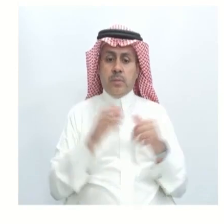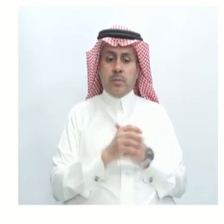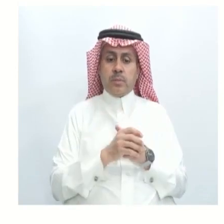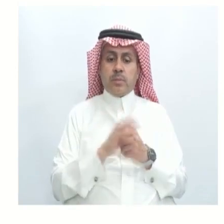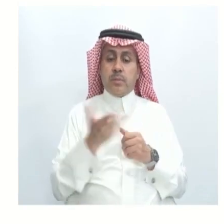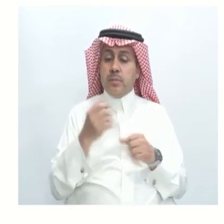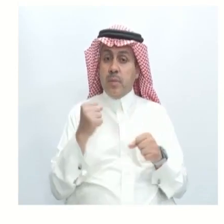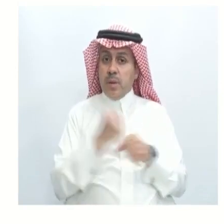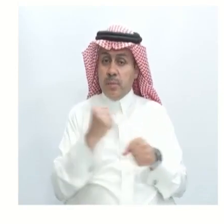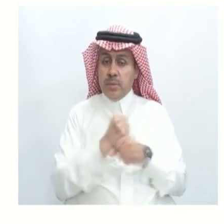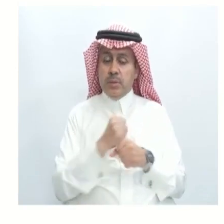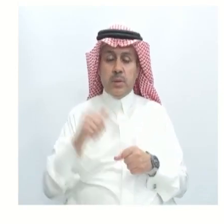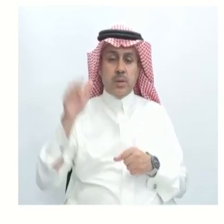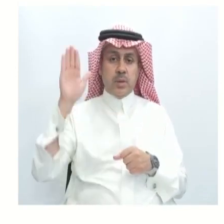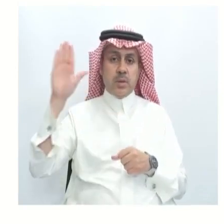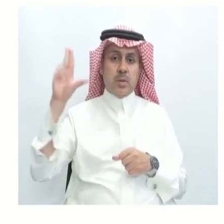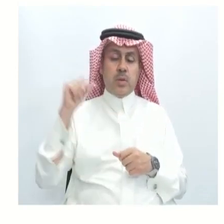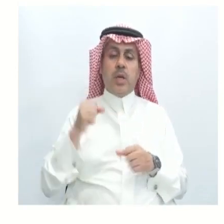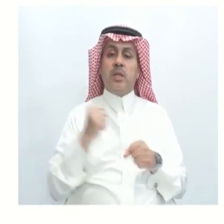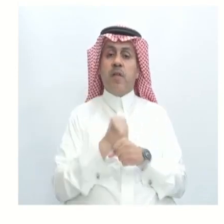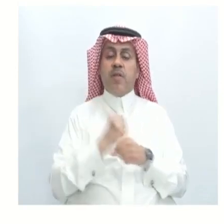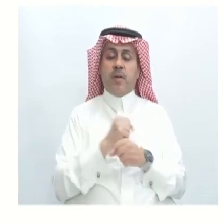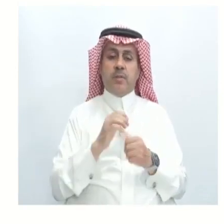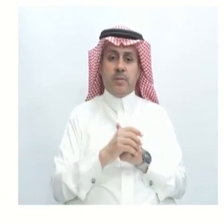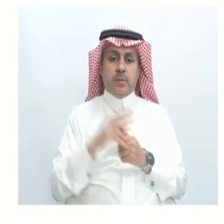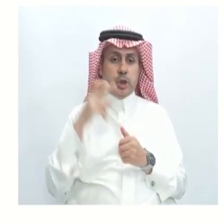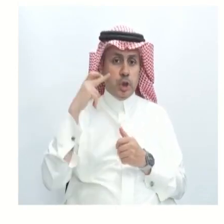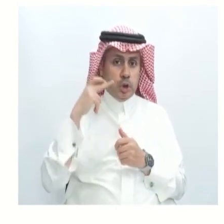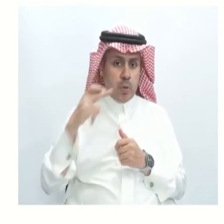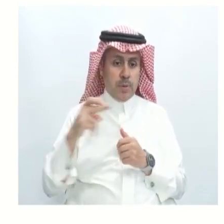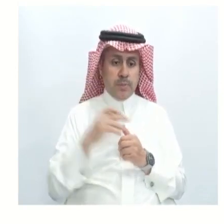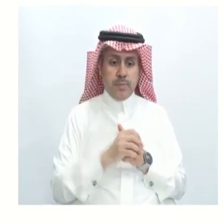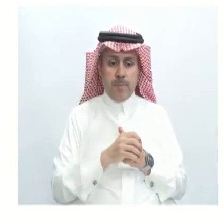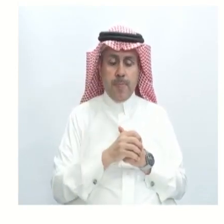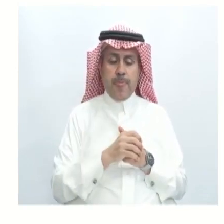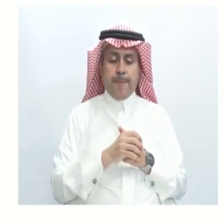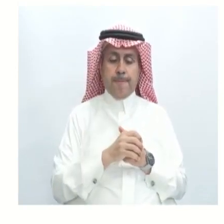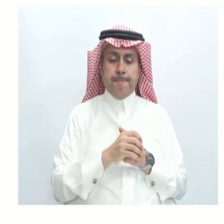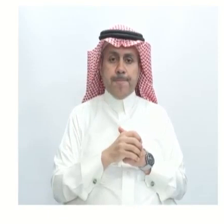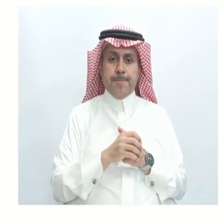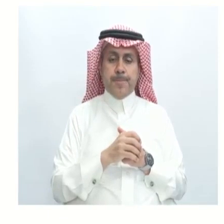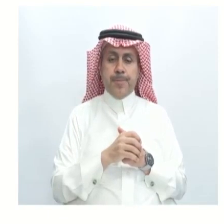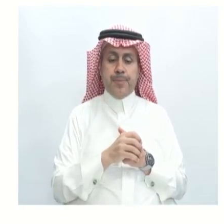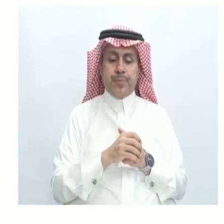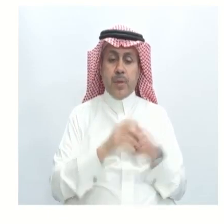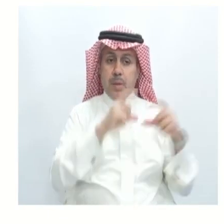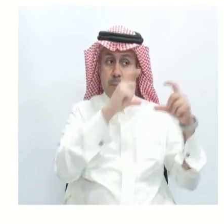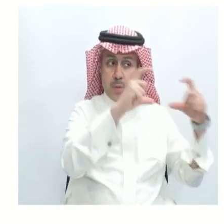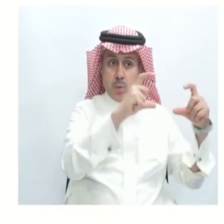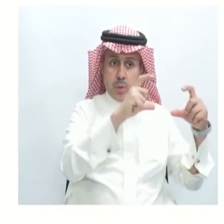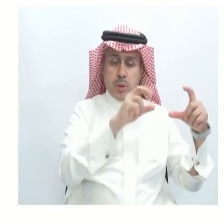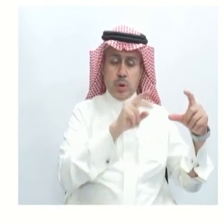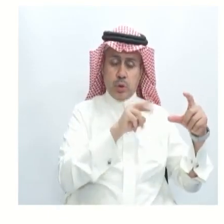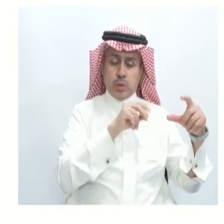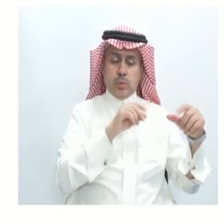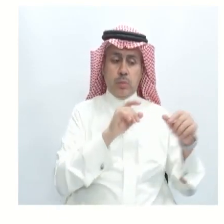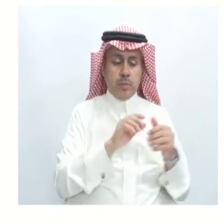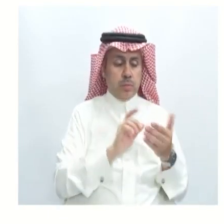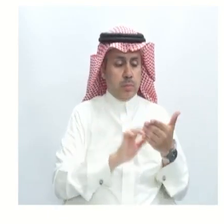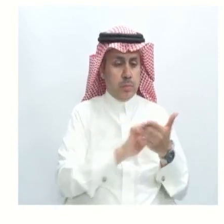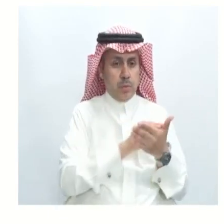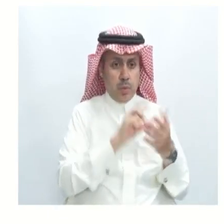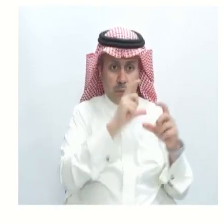تعمل السلطه التنفيذيه كيف نجيب على هذا الاثراء وهذا النشاط بالرجوع الى هذا الباركود